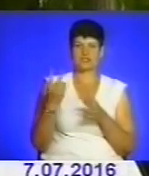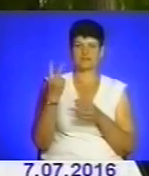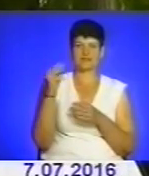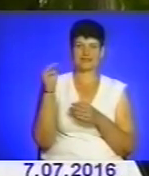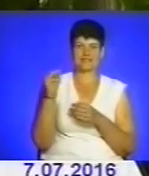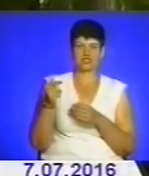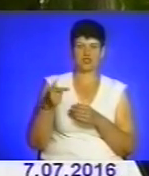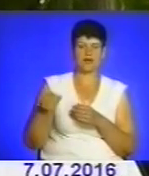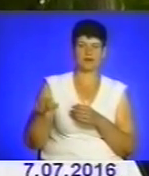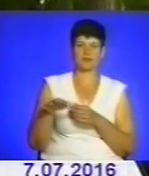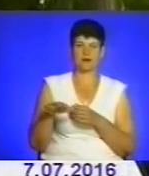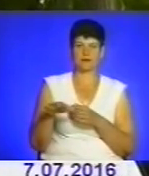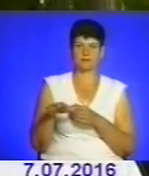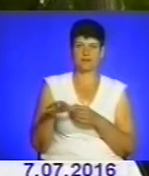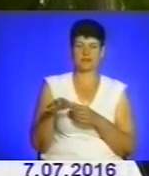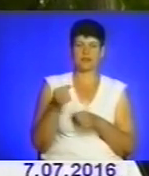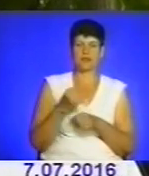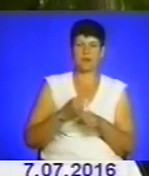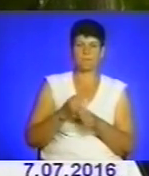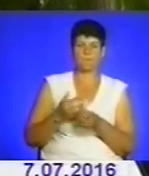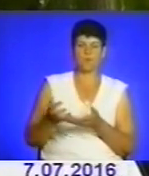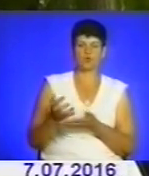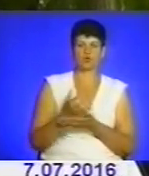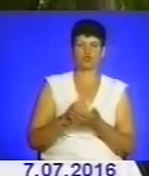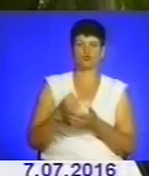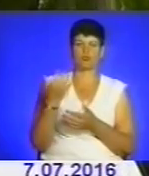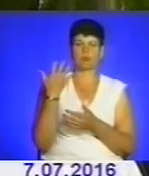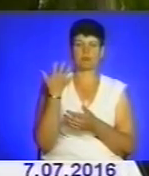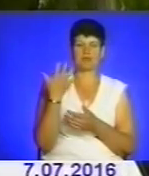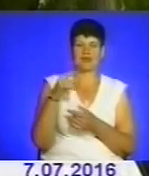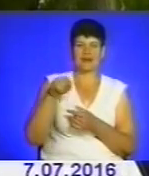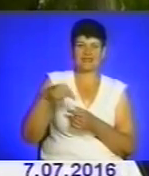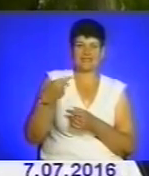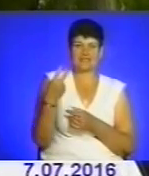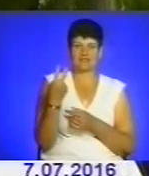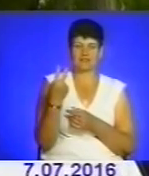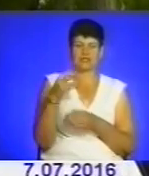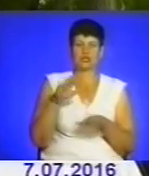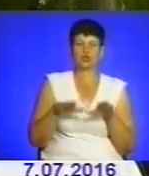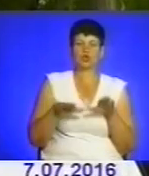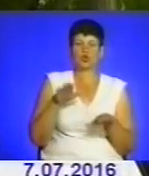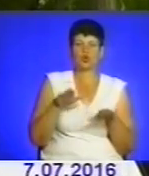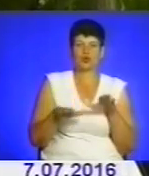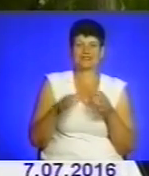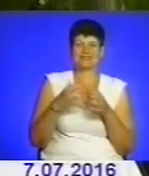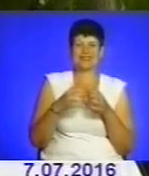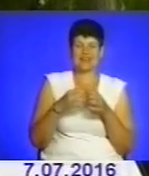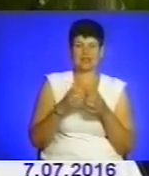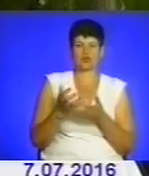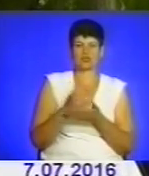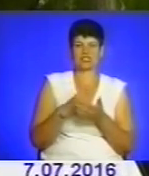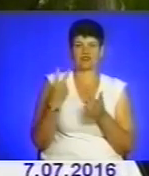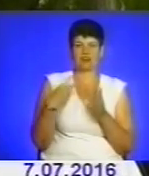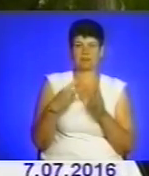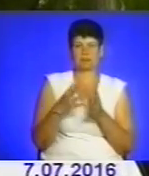гектарів. Десь намолочено 5,2 тисячі тонн. Середня урожайність –